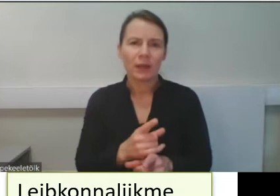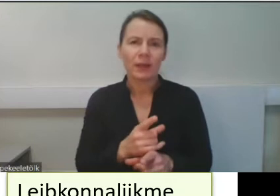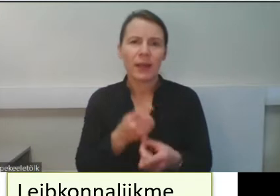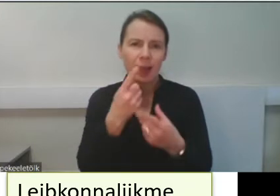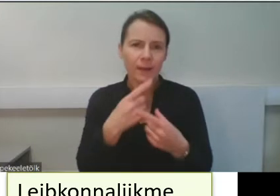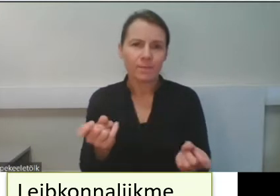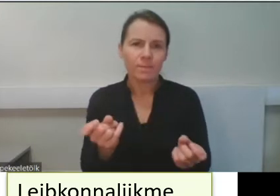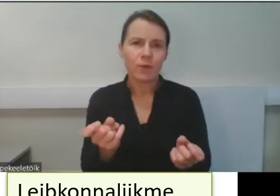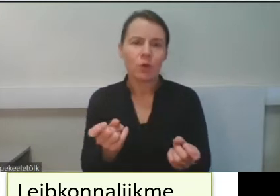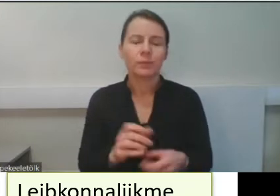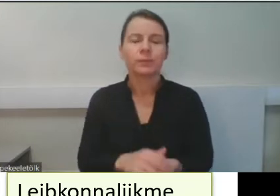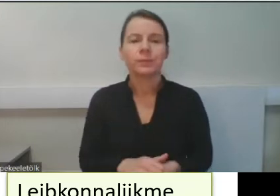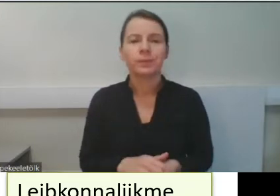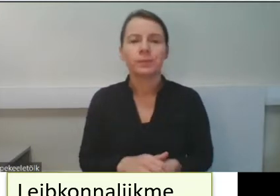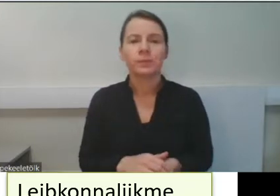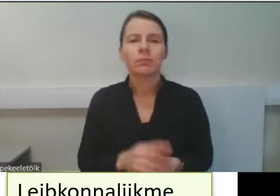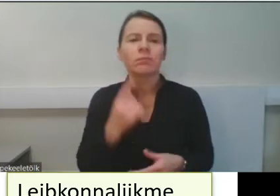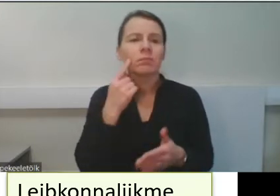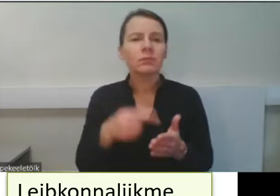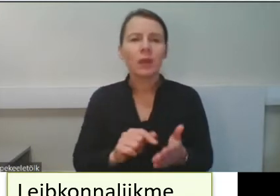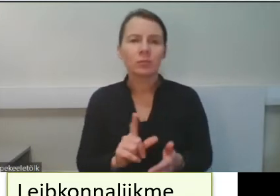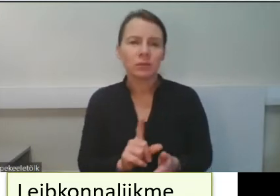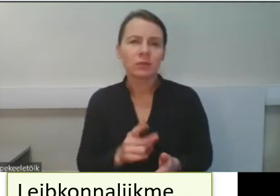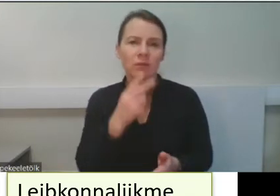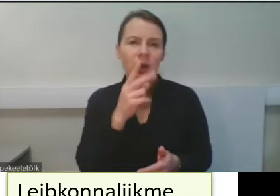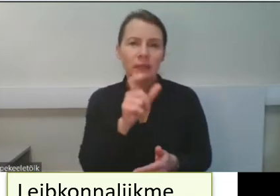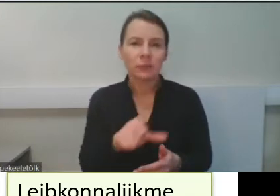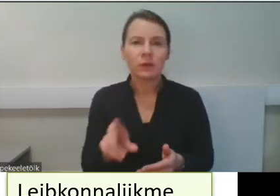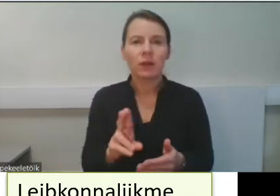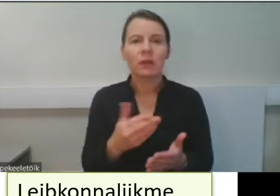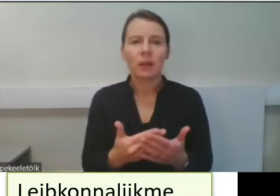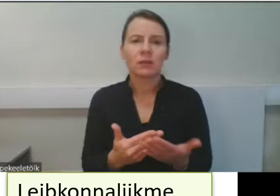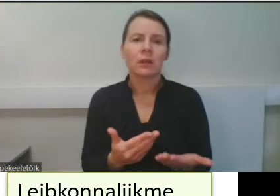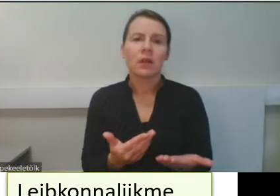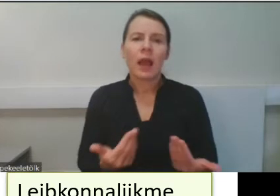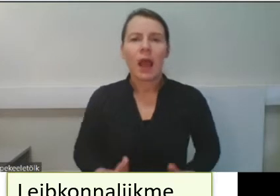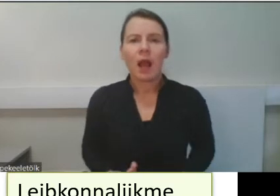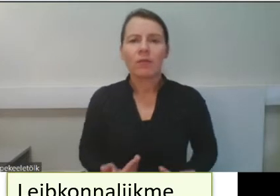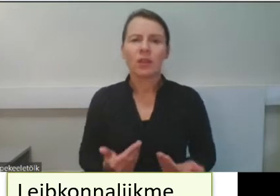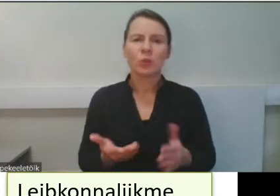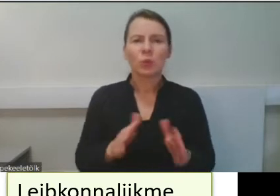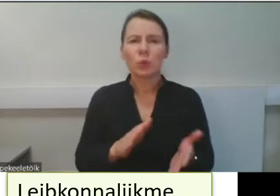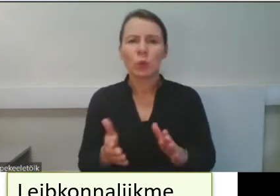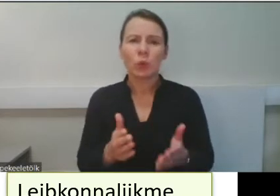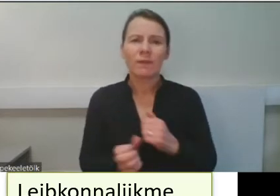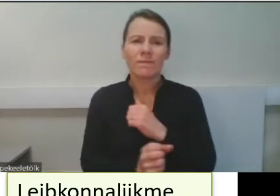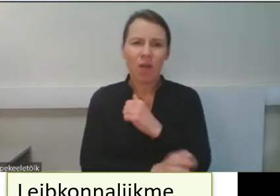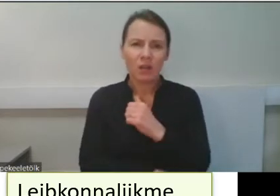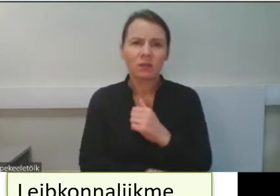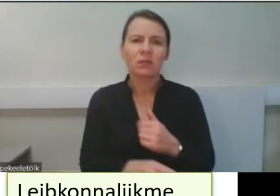liikme kohta on puudega leibkonna liikme ka leibkondades, siis tegevuspiiranguga liikme ka